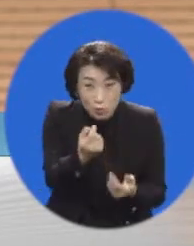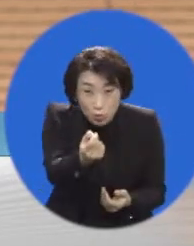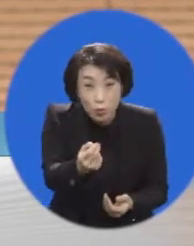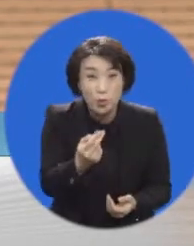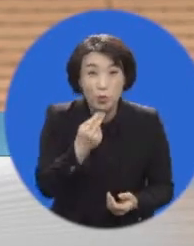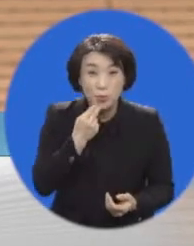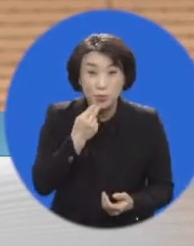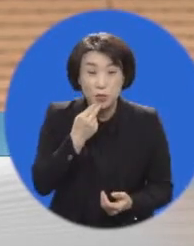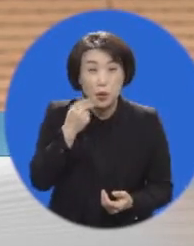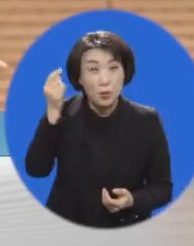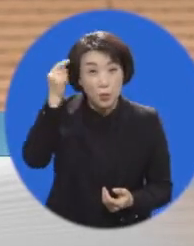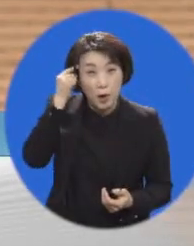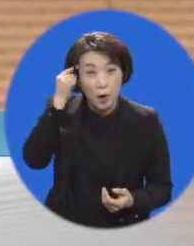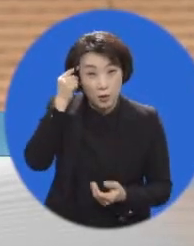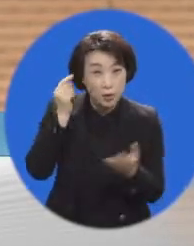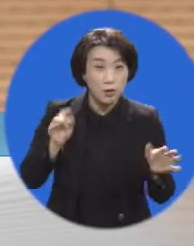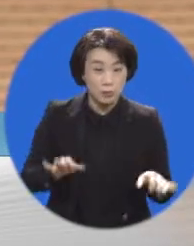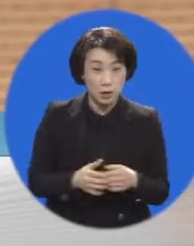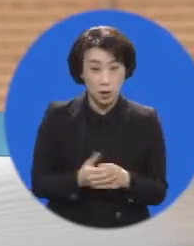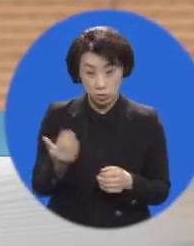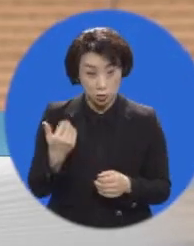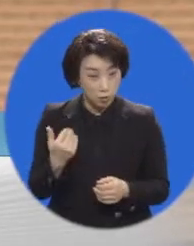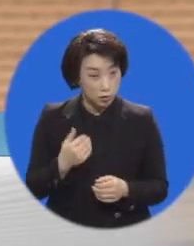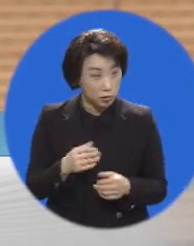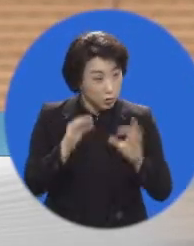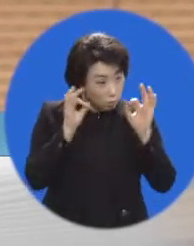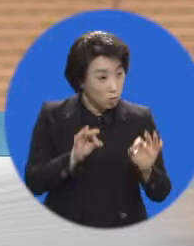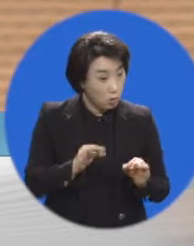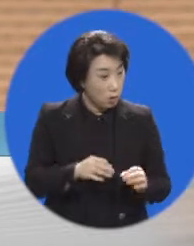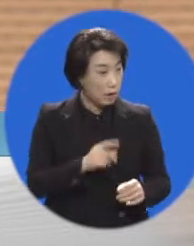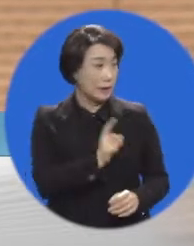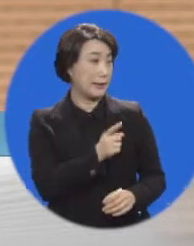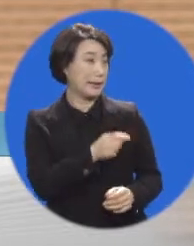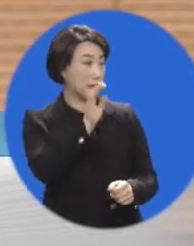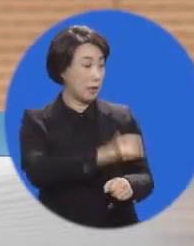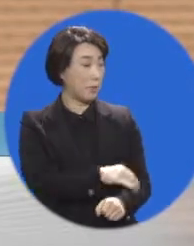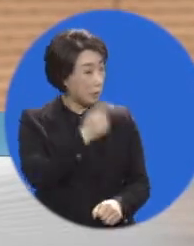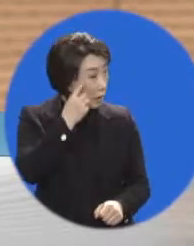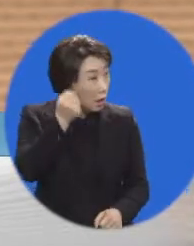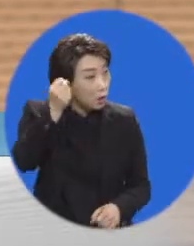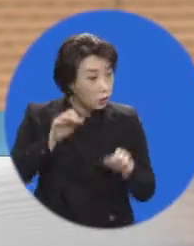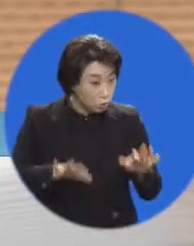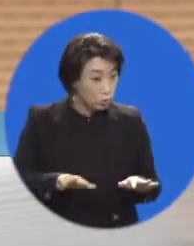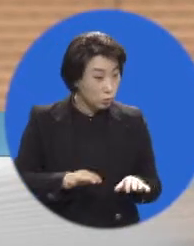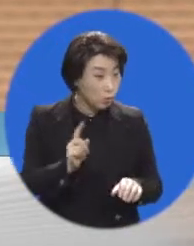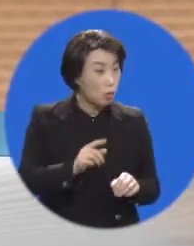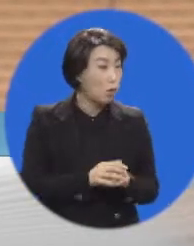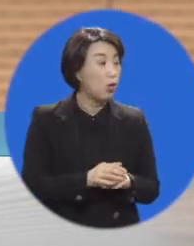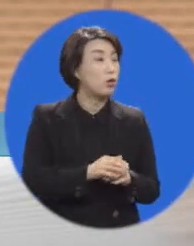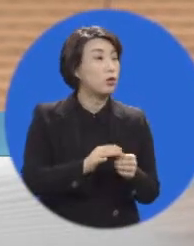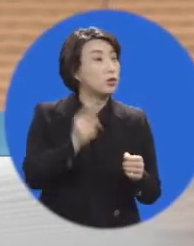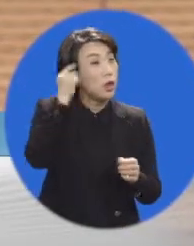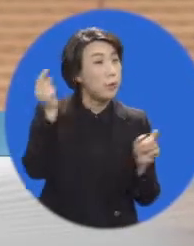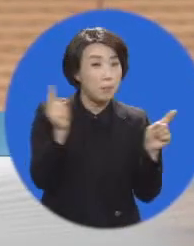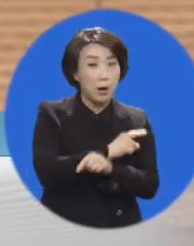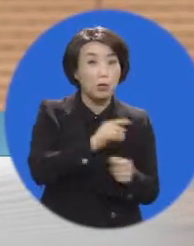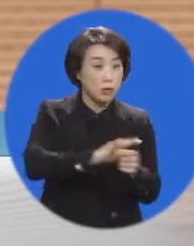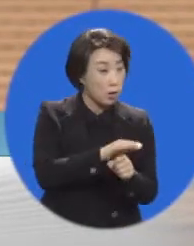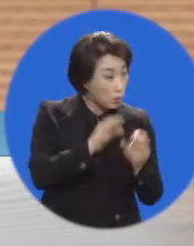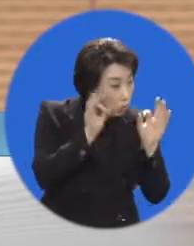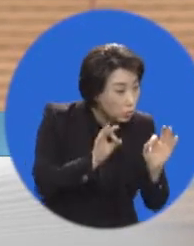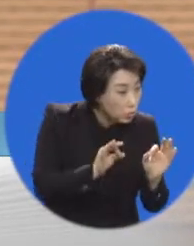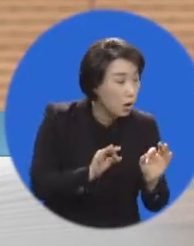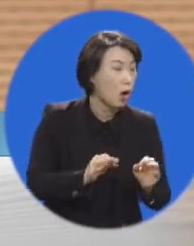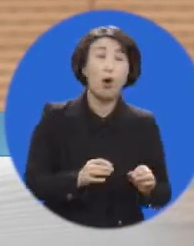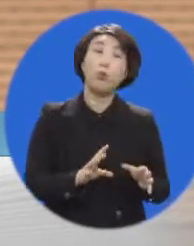똑같이 봤는데 그제는 흉으로 봤는데 지금은 흉이 아니라 사랑으로 보니까 아무 상관없더라는 거야. 주여 나에게